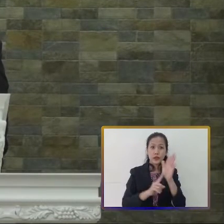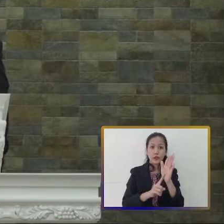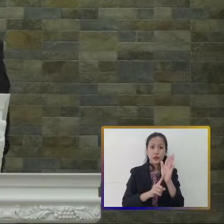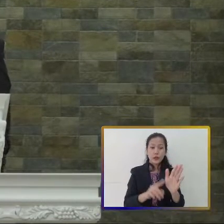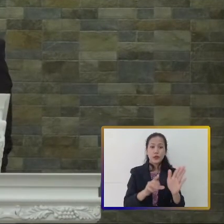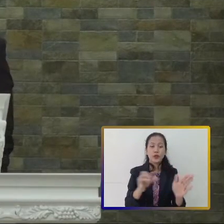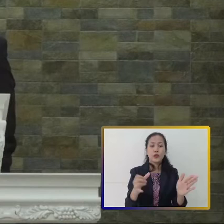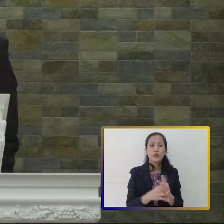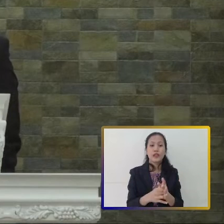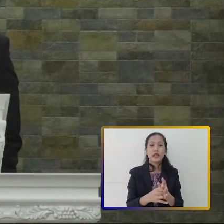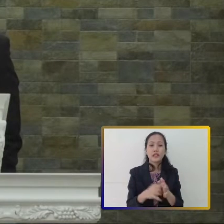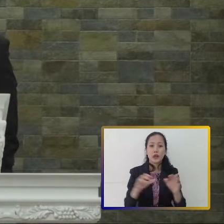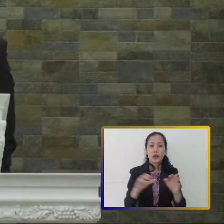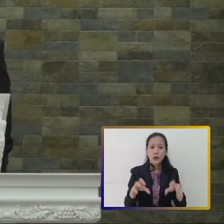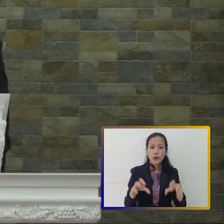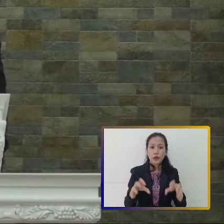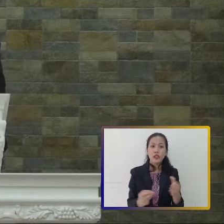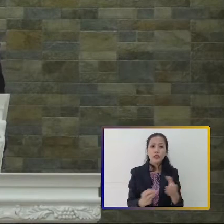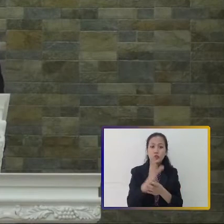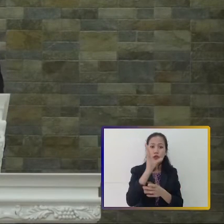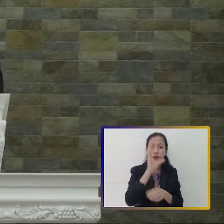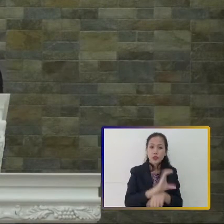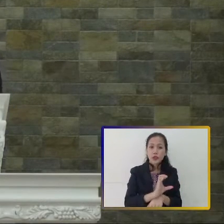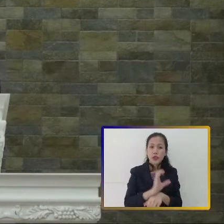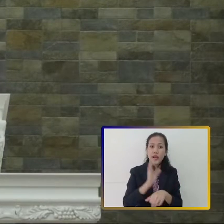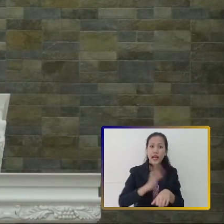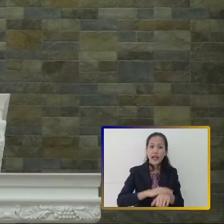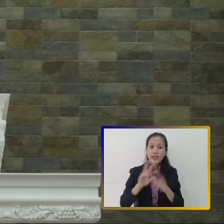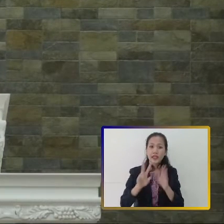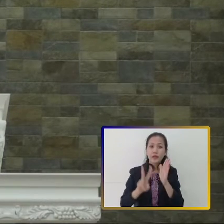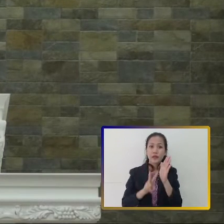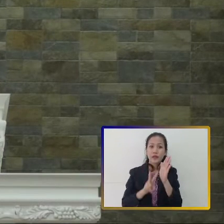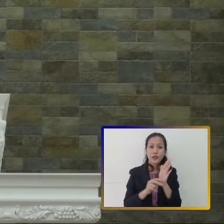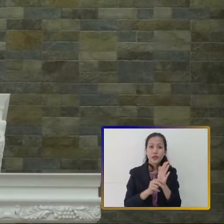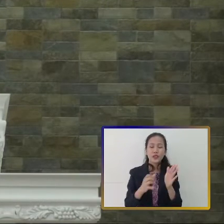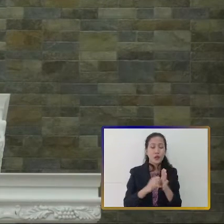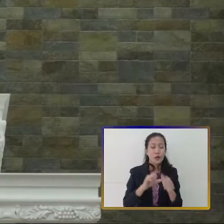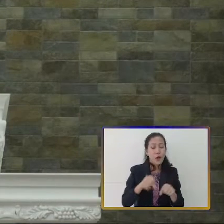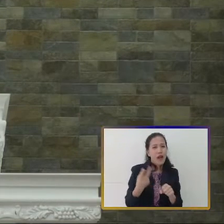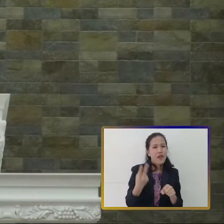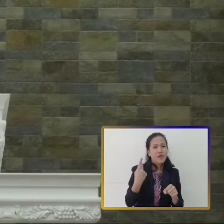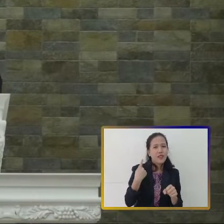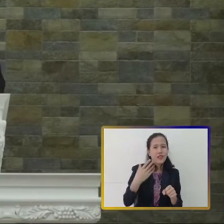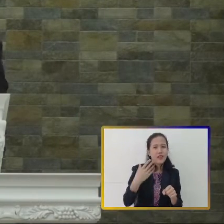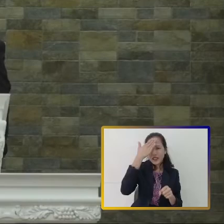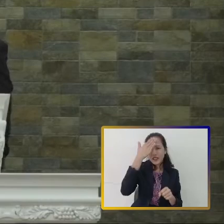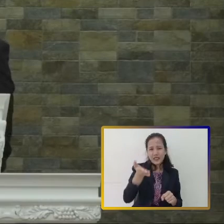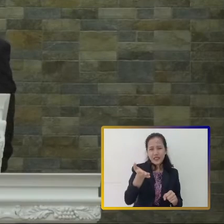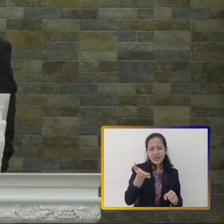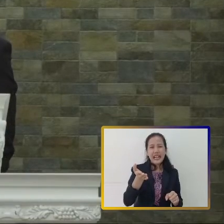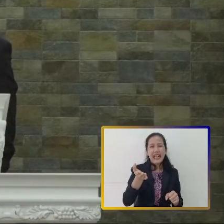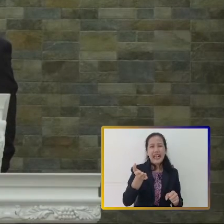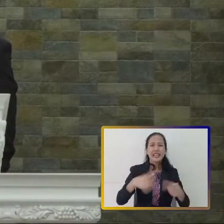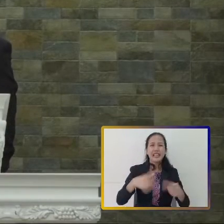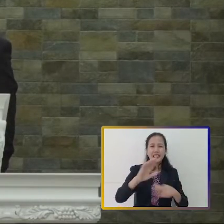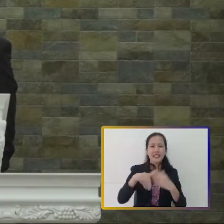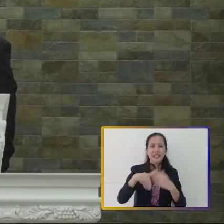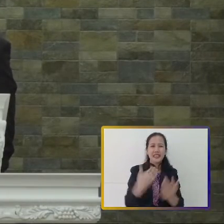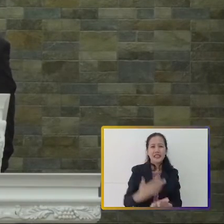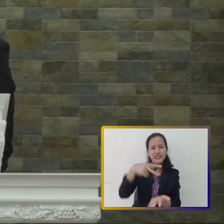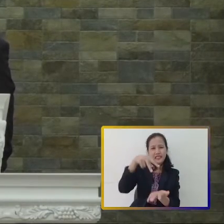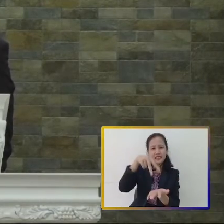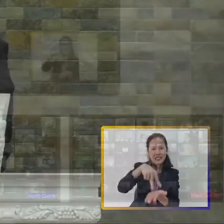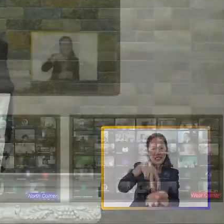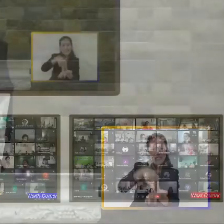no? At para magkaroon po kayo ng idea patungkol po sa kanilang gawain. All right? So this time, let us all stand please. Tumayo